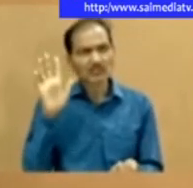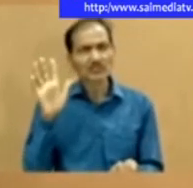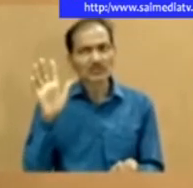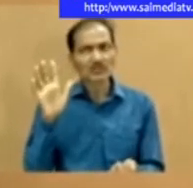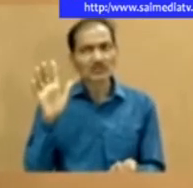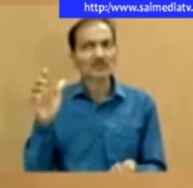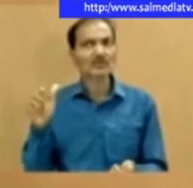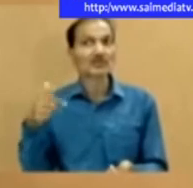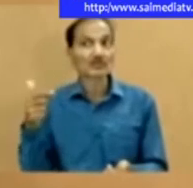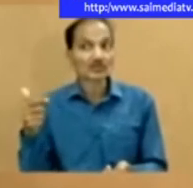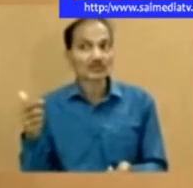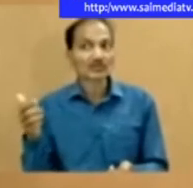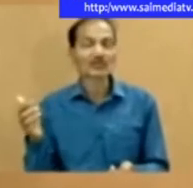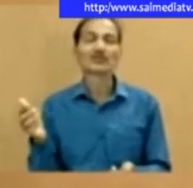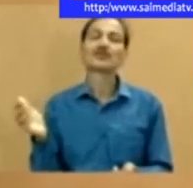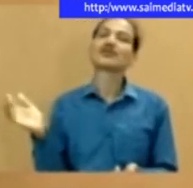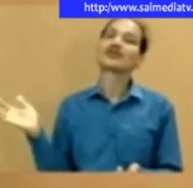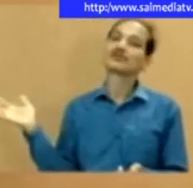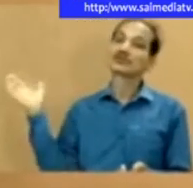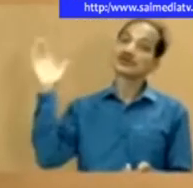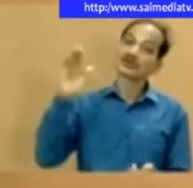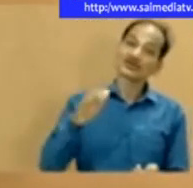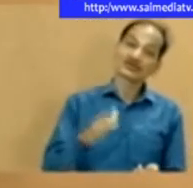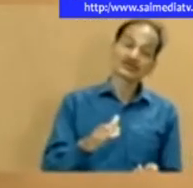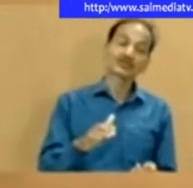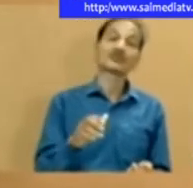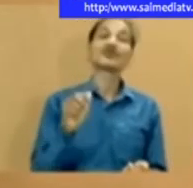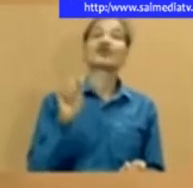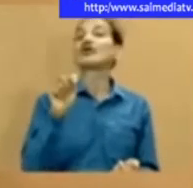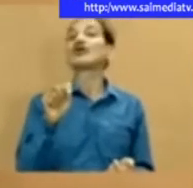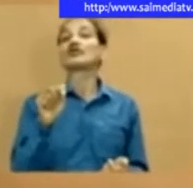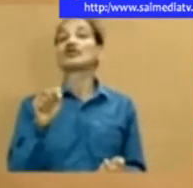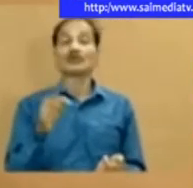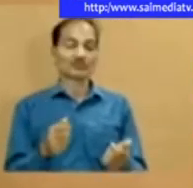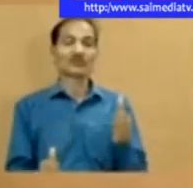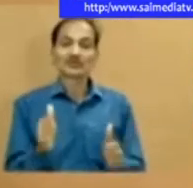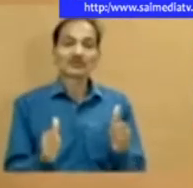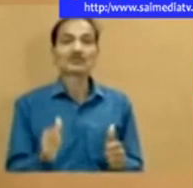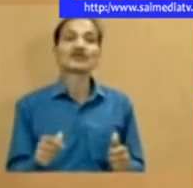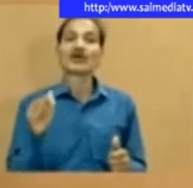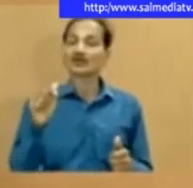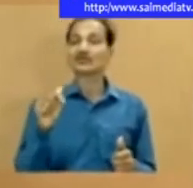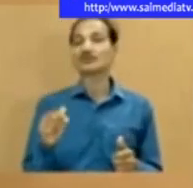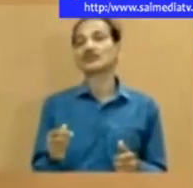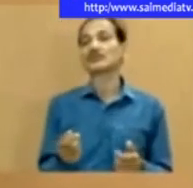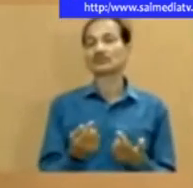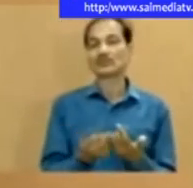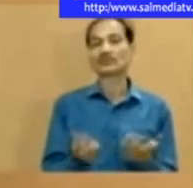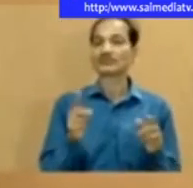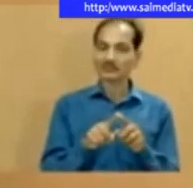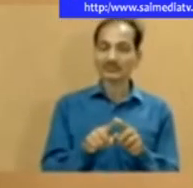ପାରିବ ଆପଣଙ୍କ ପରିବାର ସମାଜ ଜାତି ଆପଣଙ୍କ ପାଖରେ ଚିରକାଳ ପାଇଁ କୃତଜ୍ଞ ରହିବେ